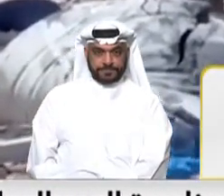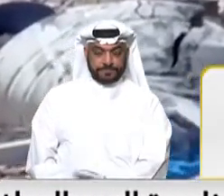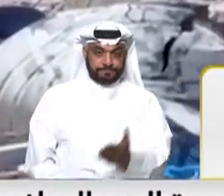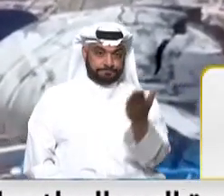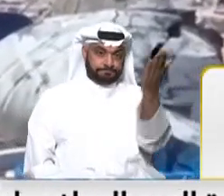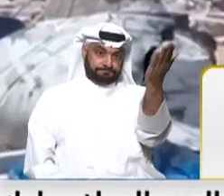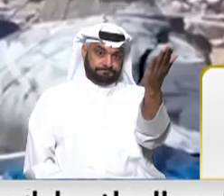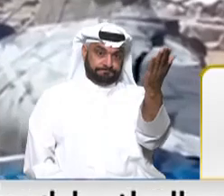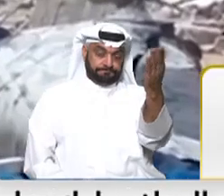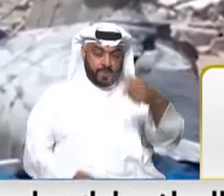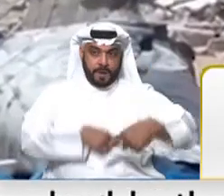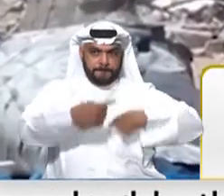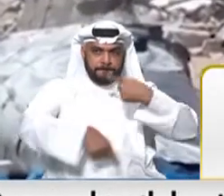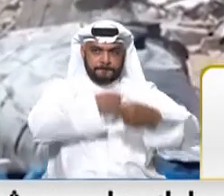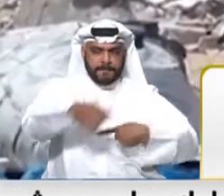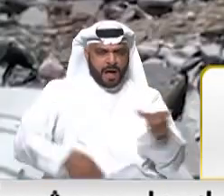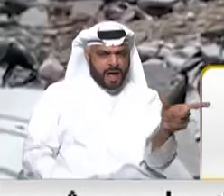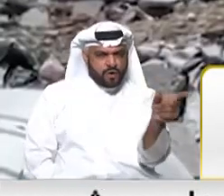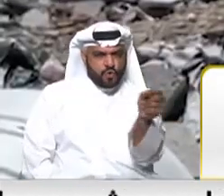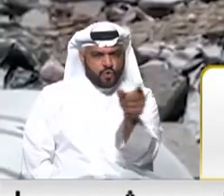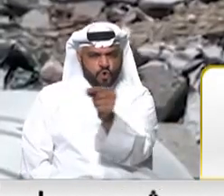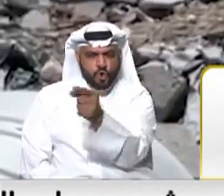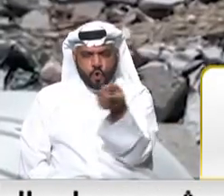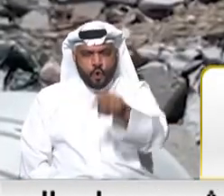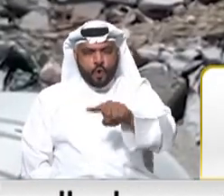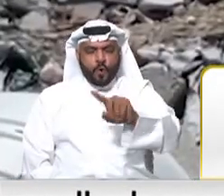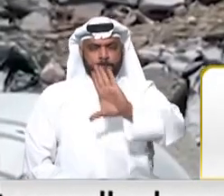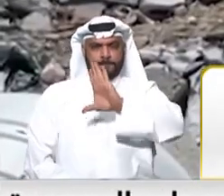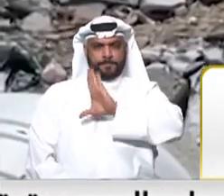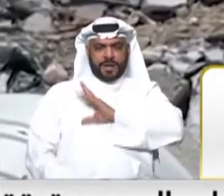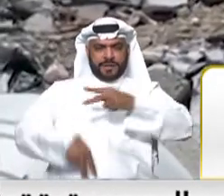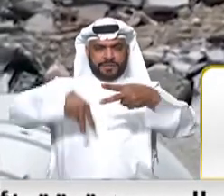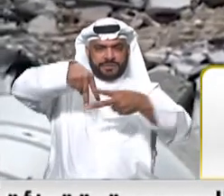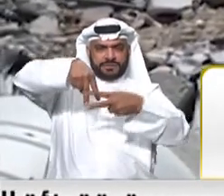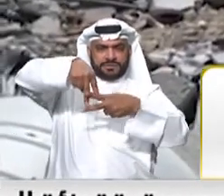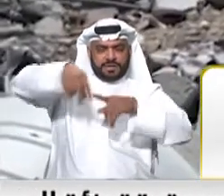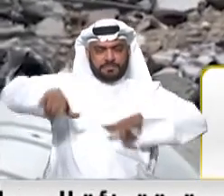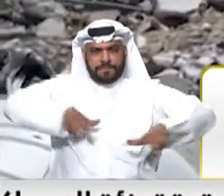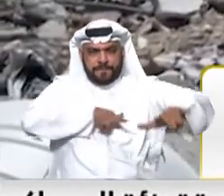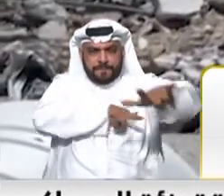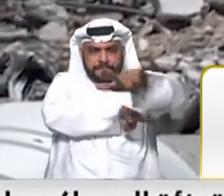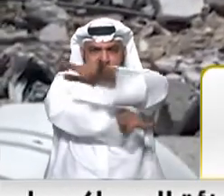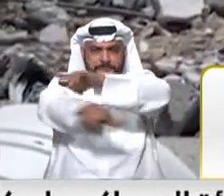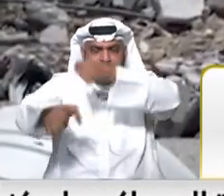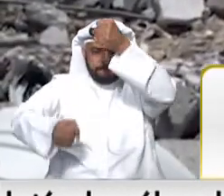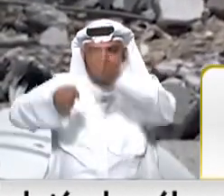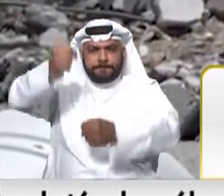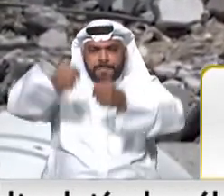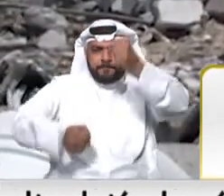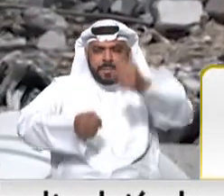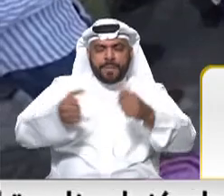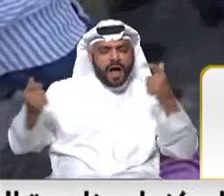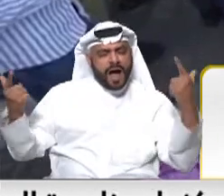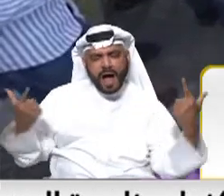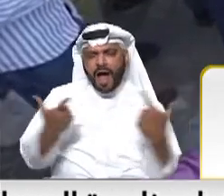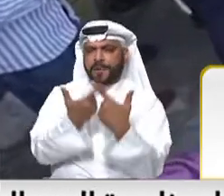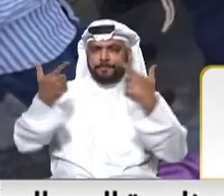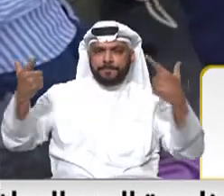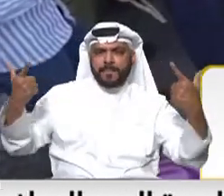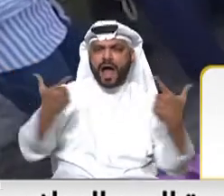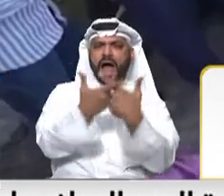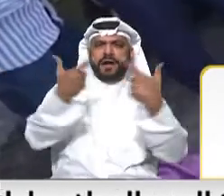واصلت الطائرات الإسرائيلية قصفها لمختلف مناطق قطاع غزة في اليوم 269 من